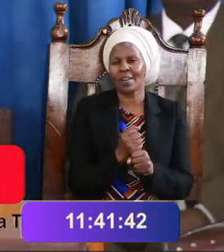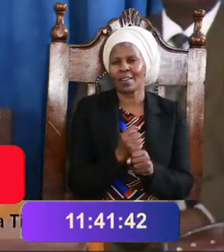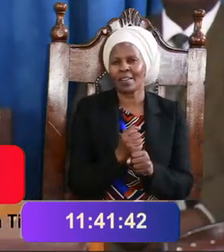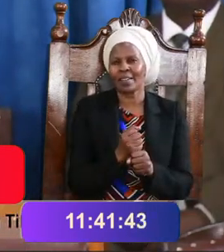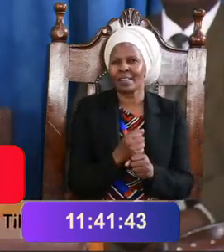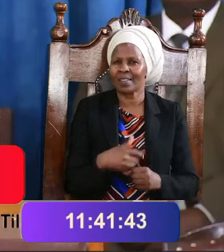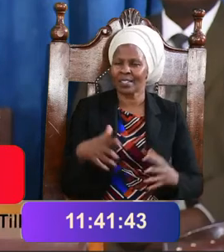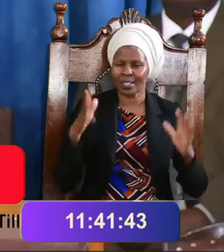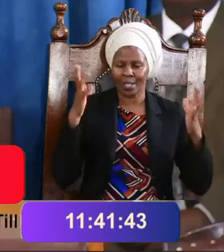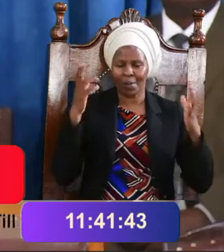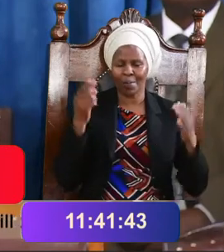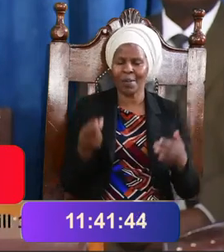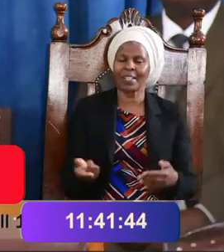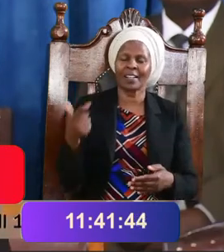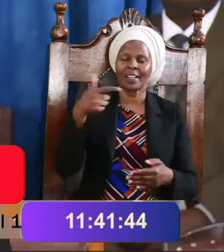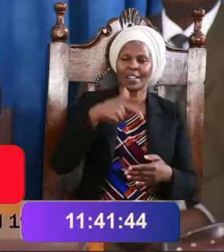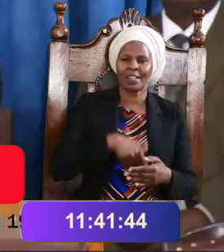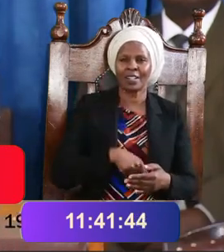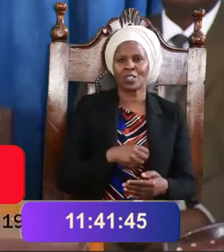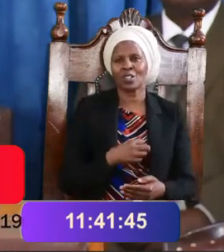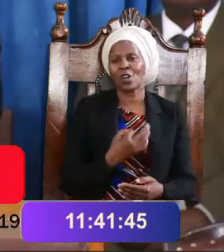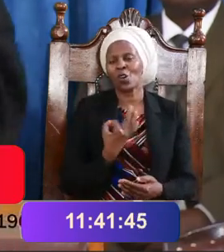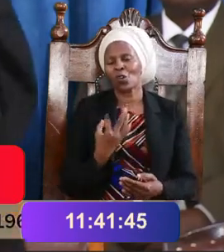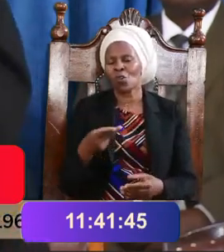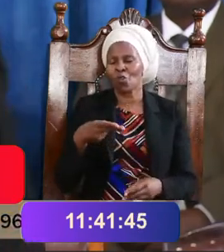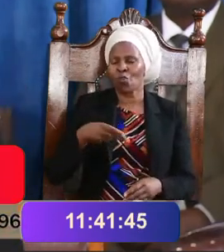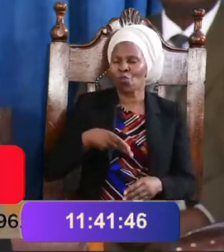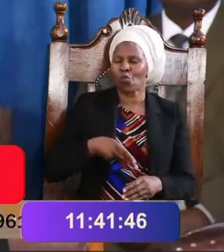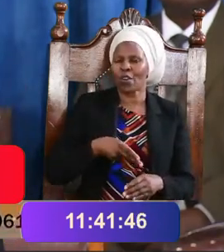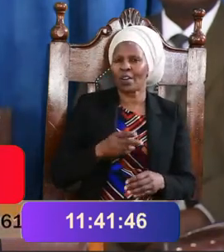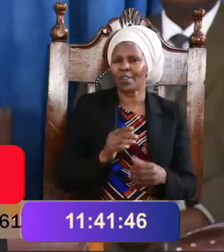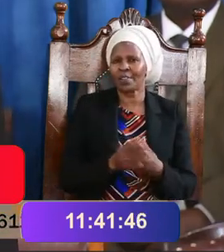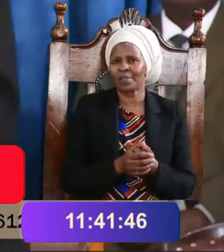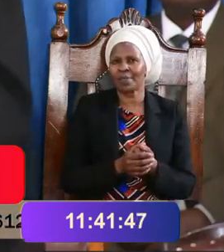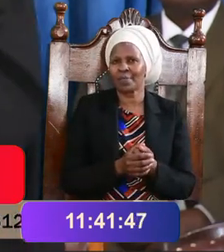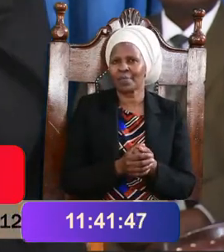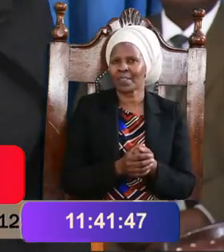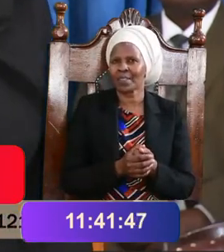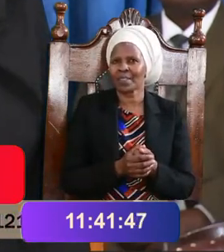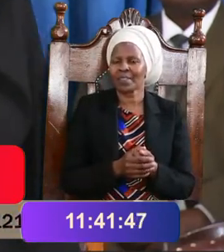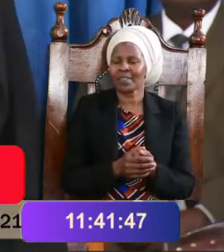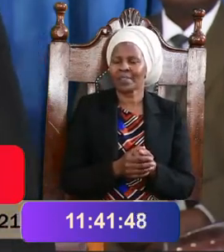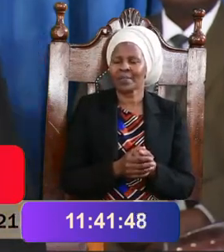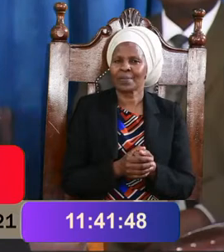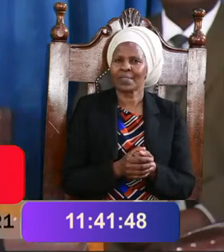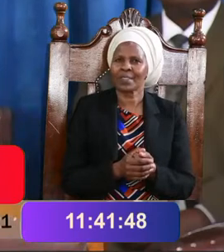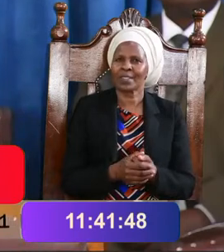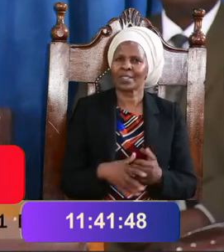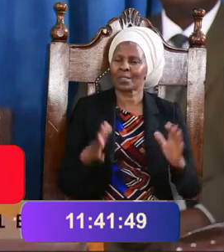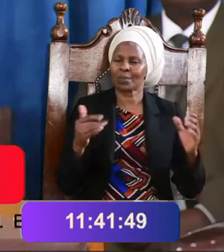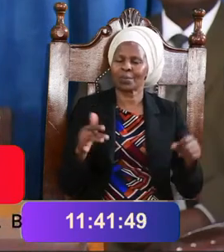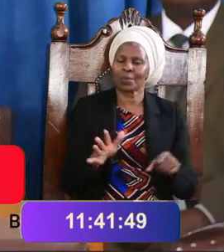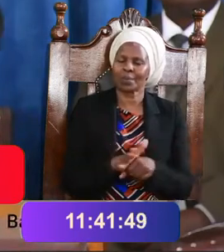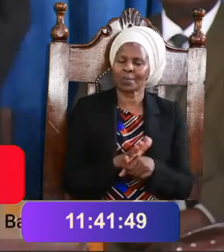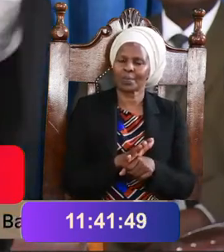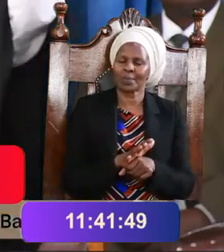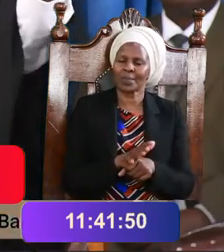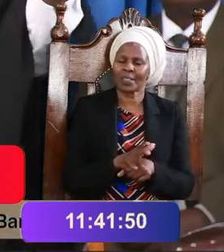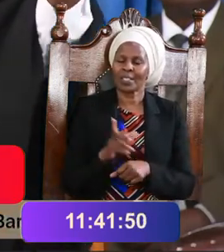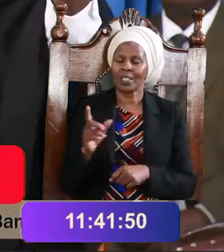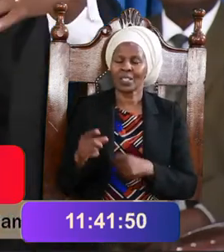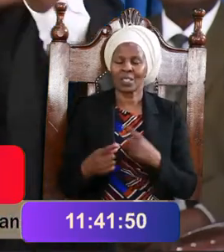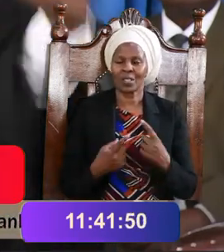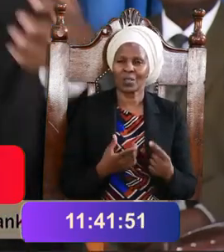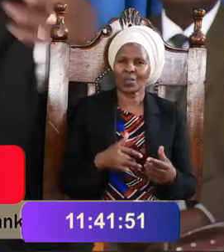mafuta. Sindio? Ikawa ni kushangilia wa mafuta maingia kwa na wakashangilia sana. Na nikaona kama